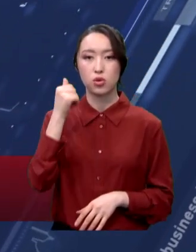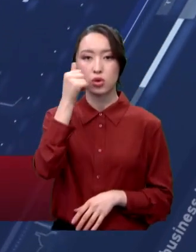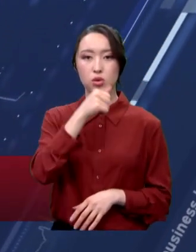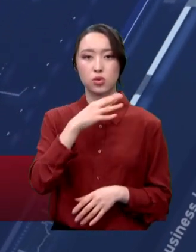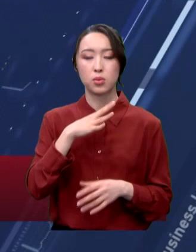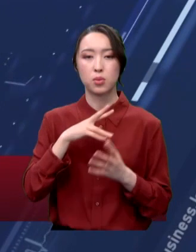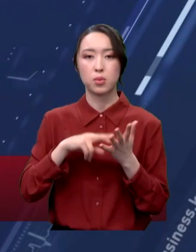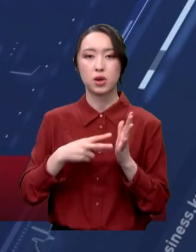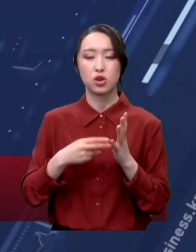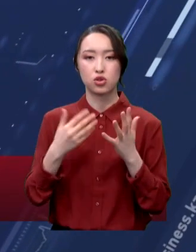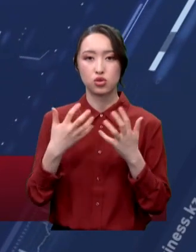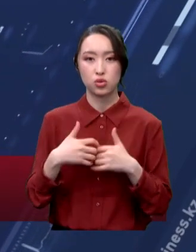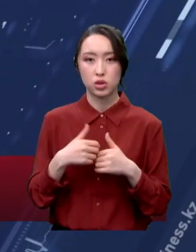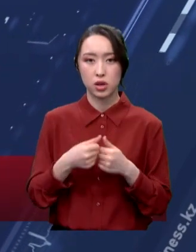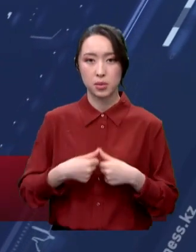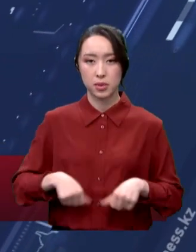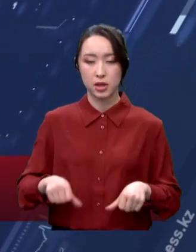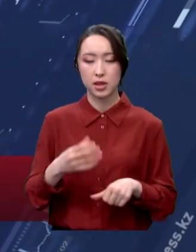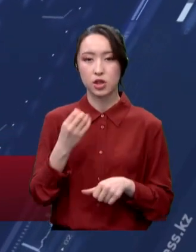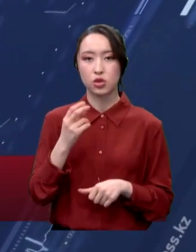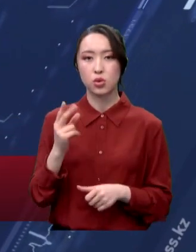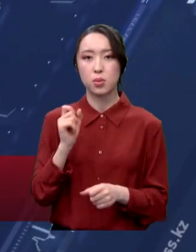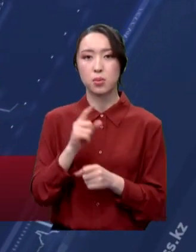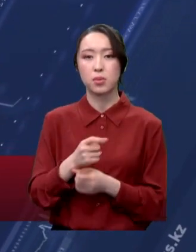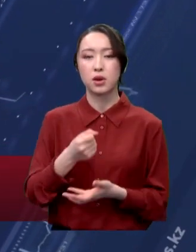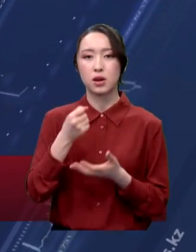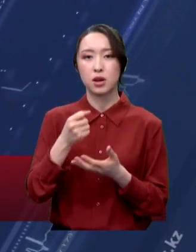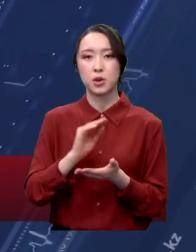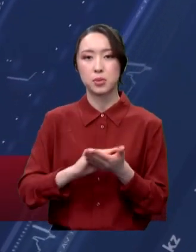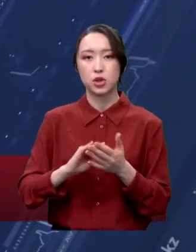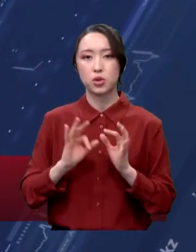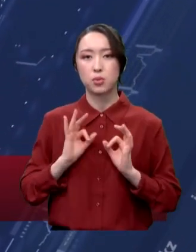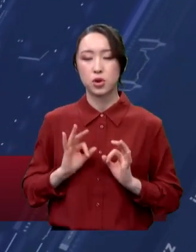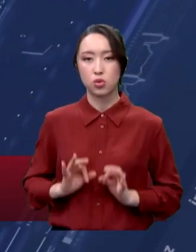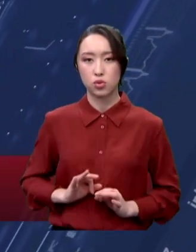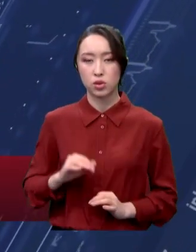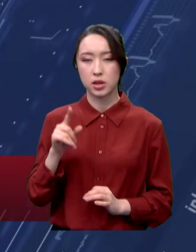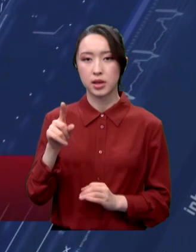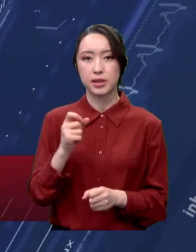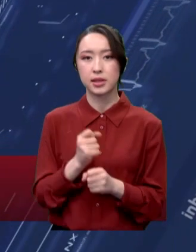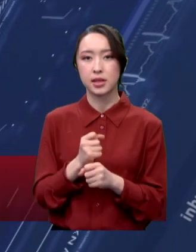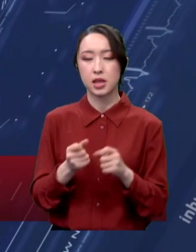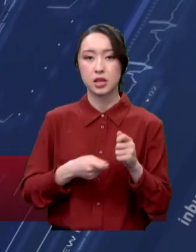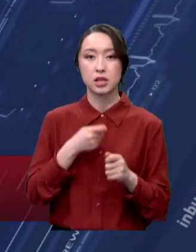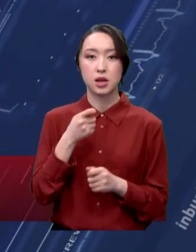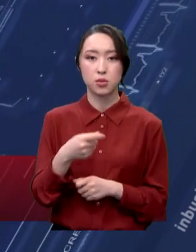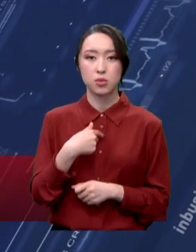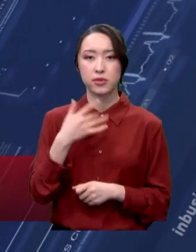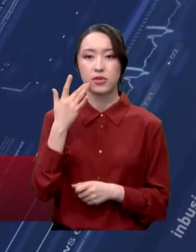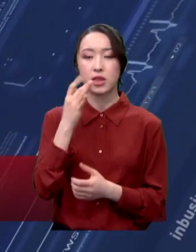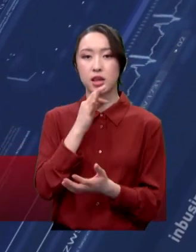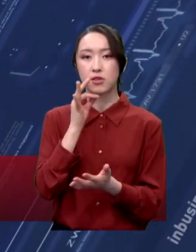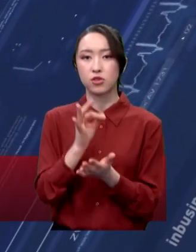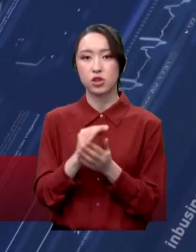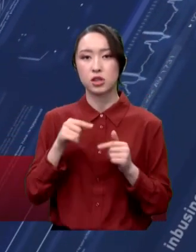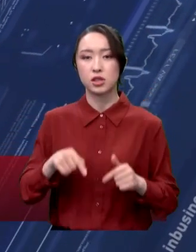счетного комитета. У нас при пожалобе, когда поставщики пишут, прокуратуру, в том числе прокуратура делает запросы. Да? То есть мы всегда отвечаем. И здесь